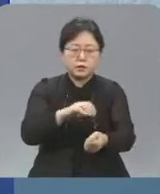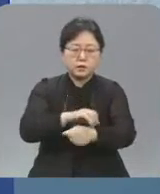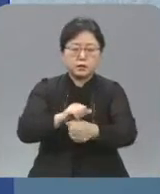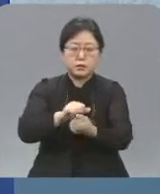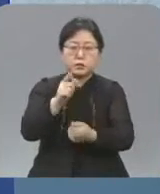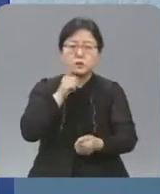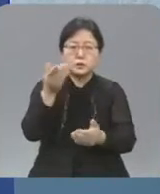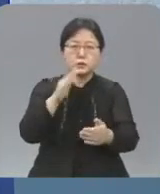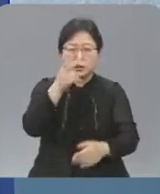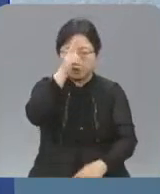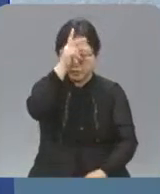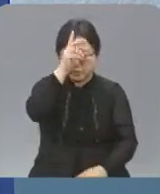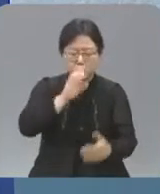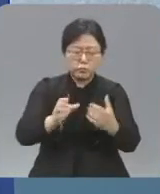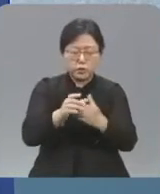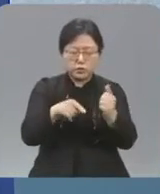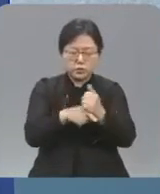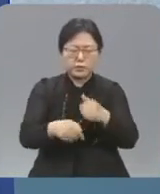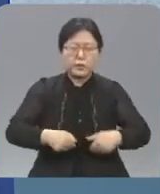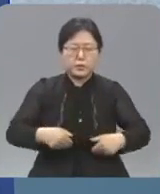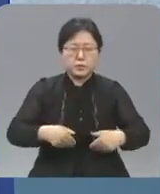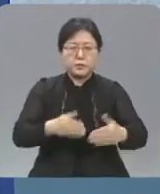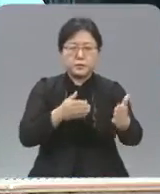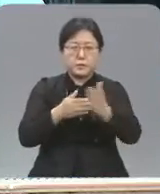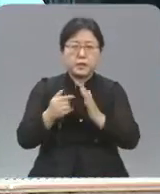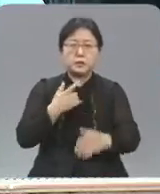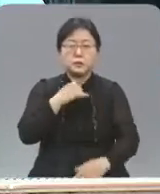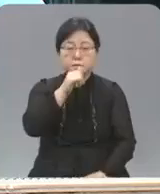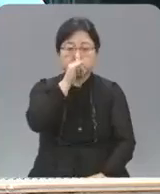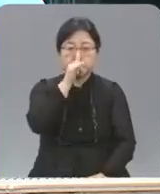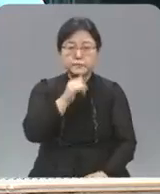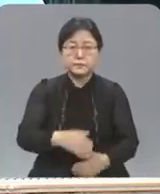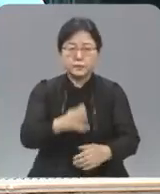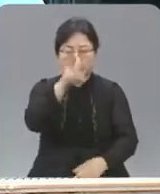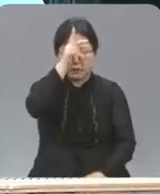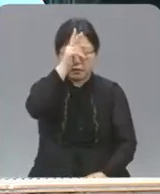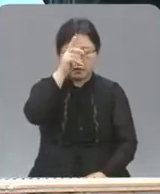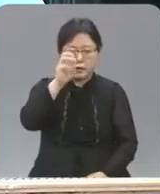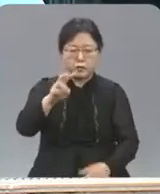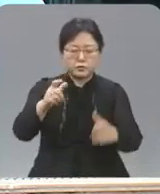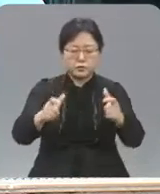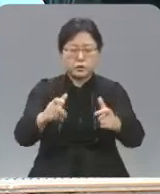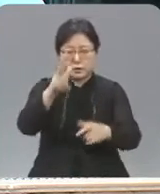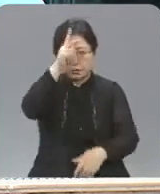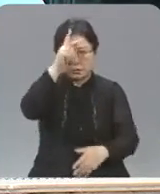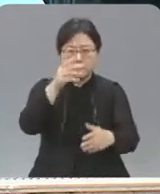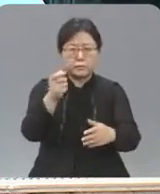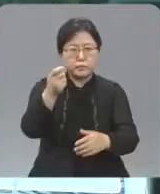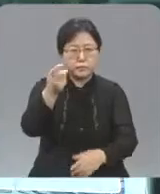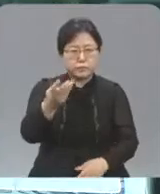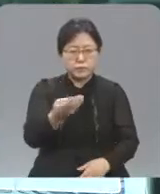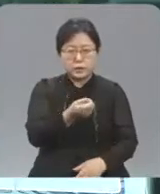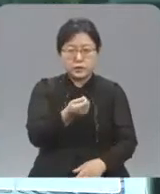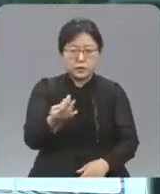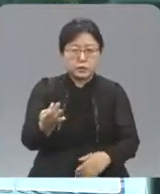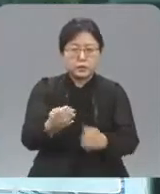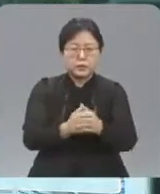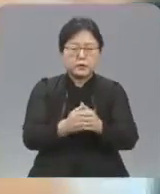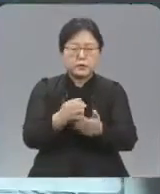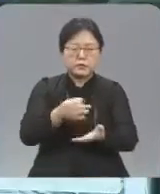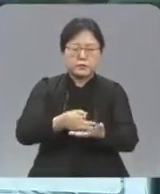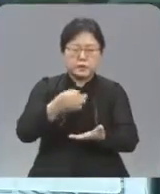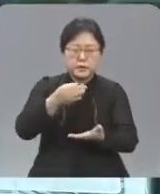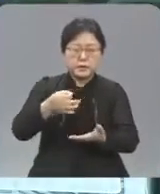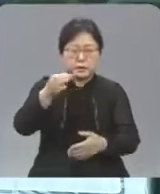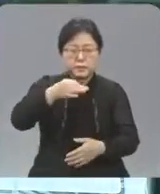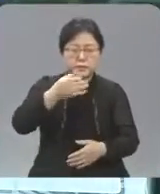신청했지만 검찰은 보완 수사가 필요하다며 이를 반려했습니다. 경찰은 광주지역 경찰관 여러 명이 높은 이자로